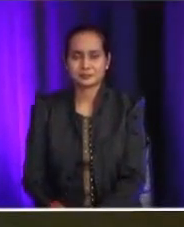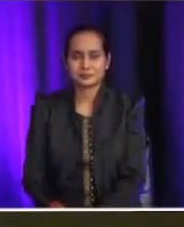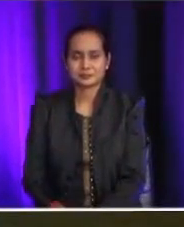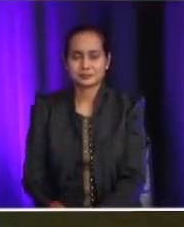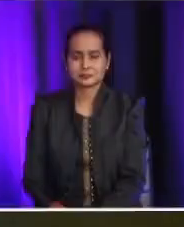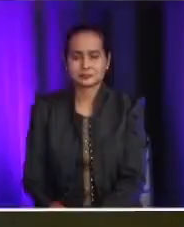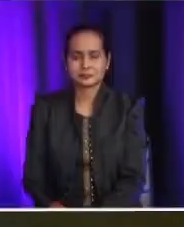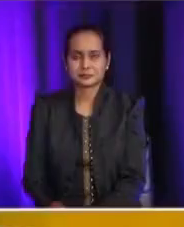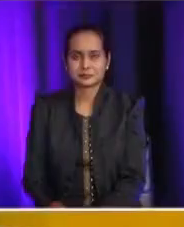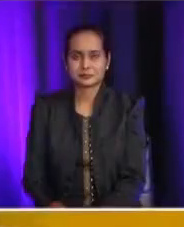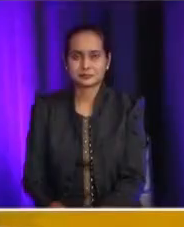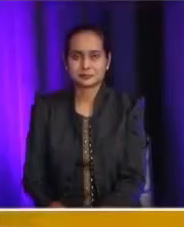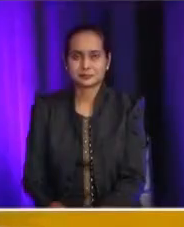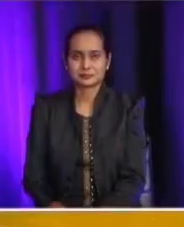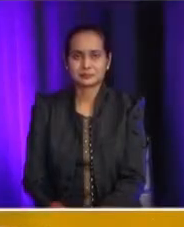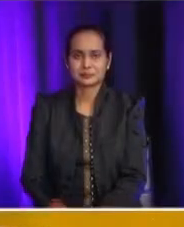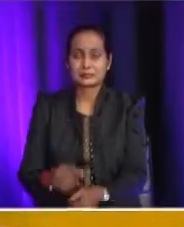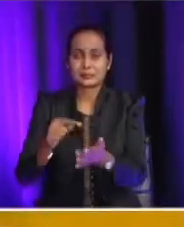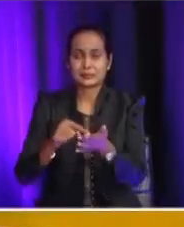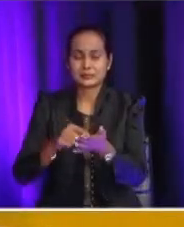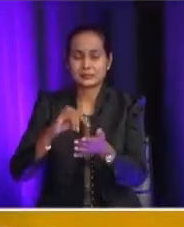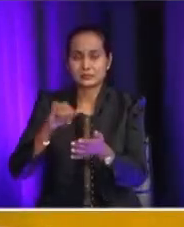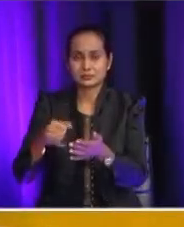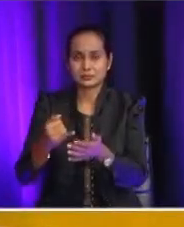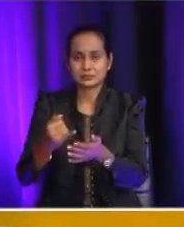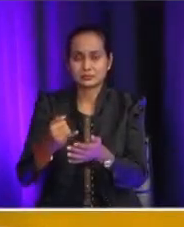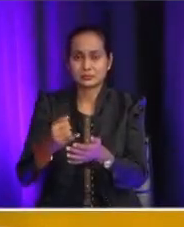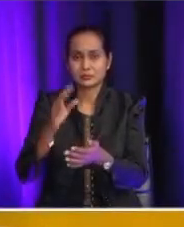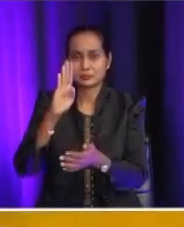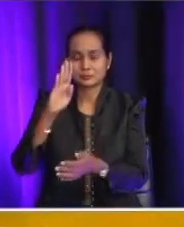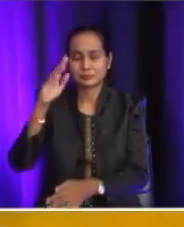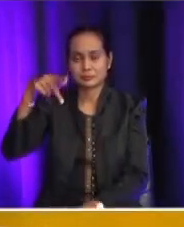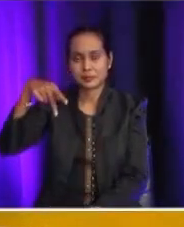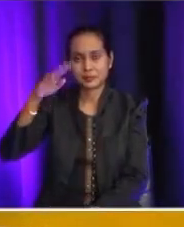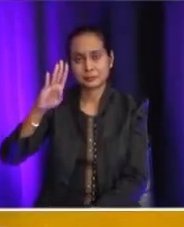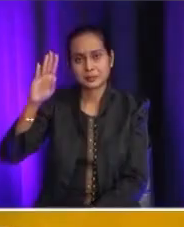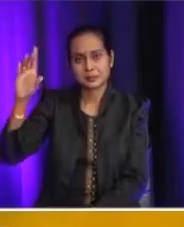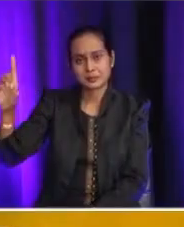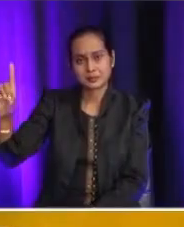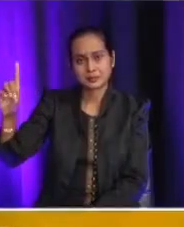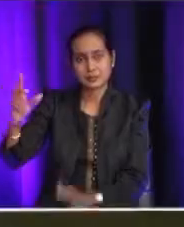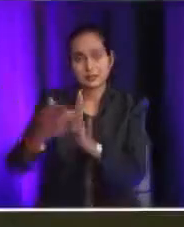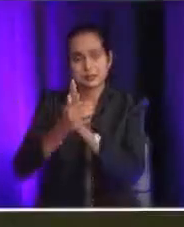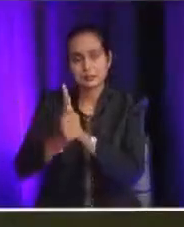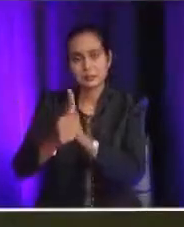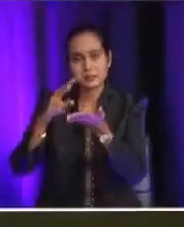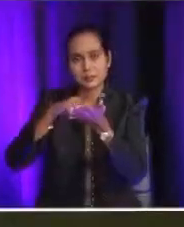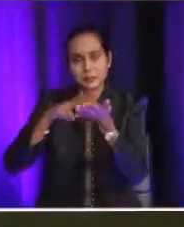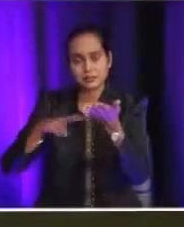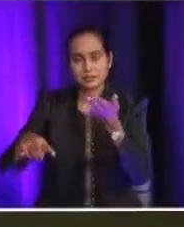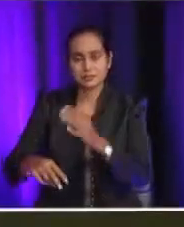betul-betul. Sebab betul. Mereka diuji untuk kemahiran membaca. Okey, baik. Baiklah ya, untuk Amna kita bagi